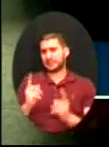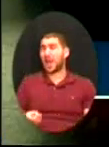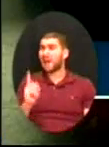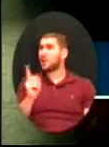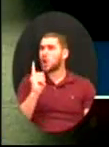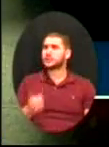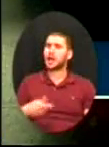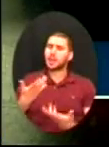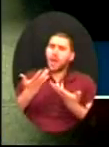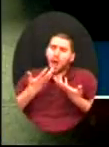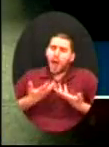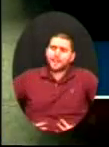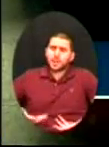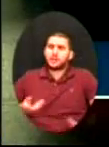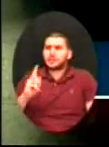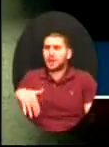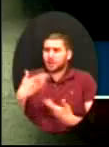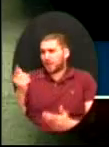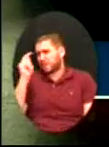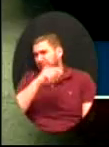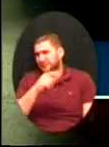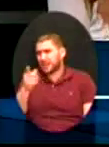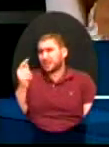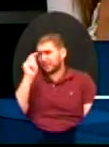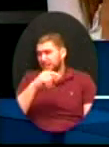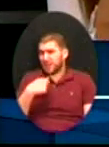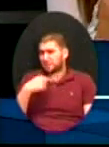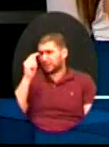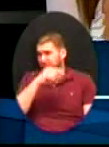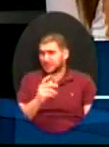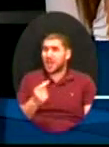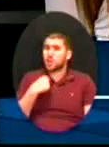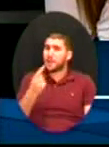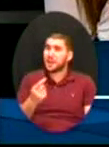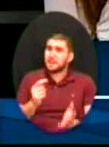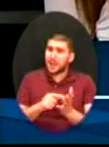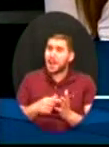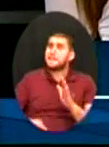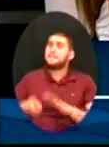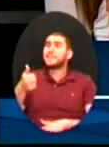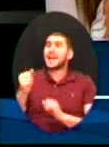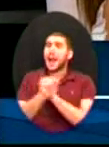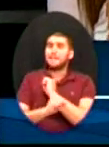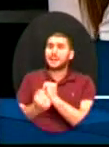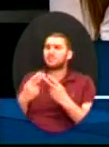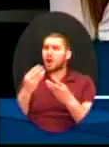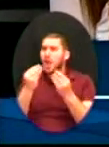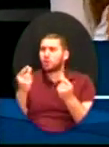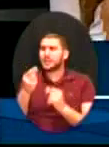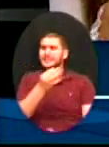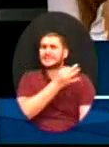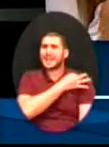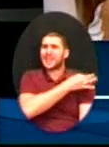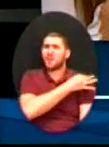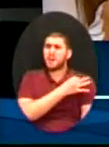אבל לא צריך להכביד עליהם, צריך לתת למפעל הזה. אני אומרת לך את זה כי... מנהל המכינה, אי אפשר לחשוד בו, סגן אלוף במילואים.